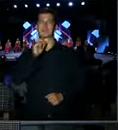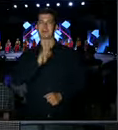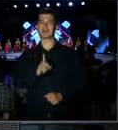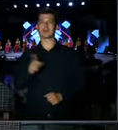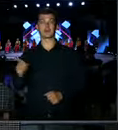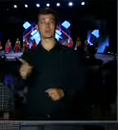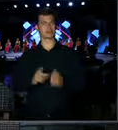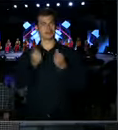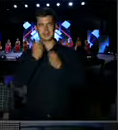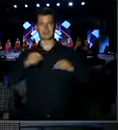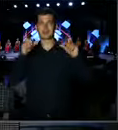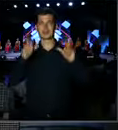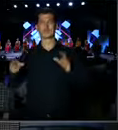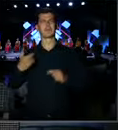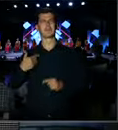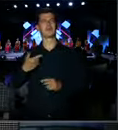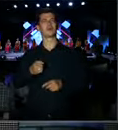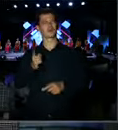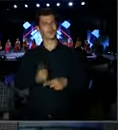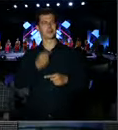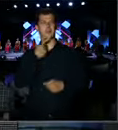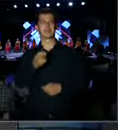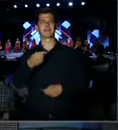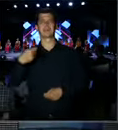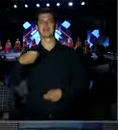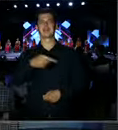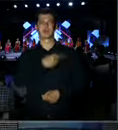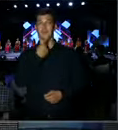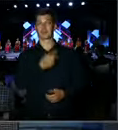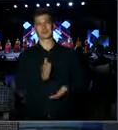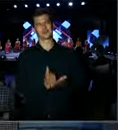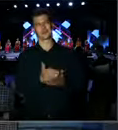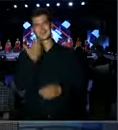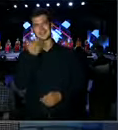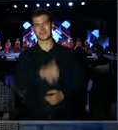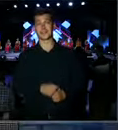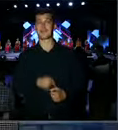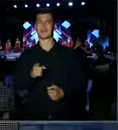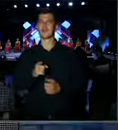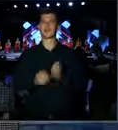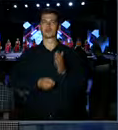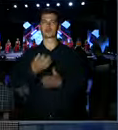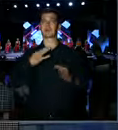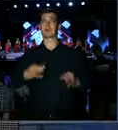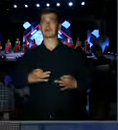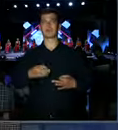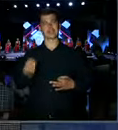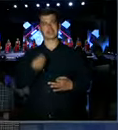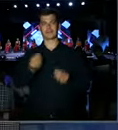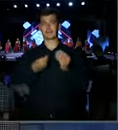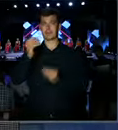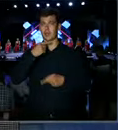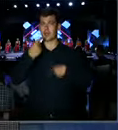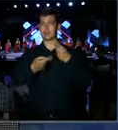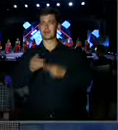ta niespodzianka, którą już powolutku zdradził na początku pan prezydent. Drodzy Państwo, ale więcej szczegółów